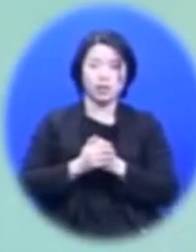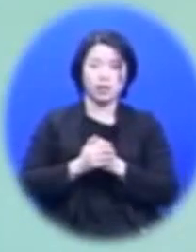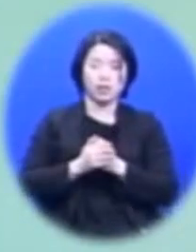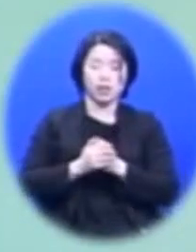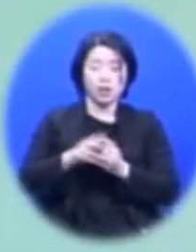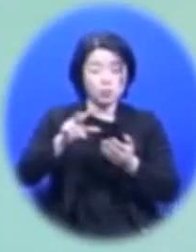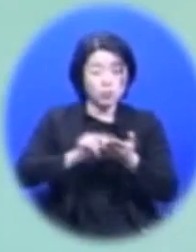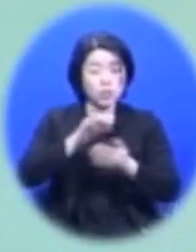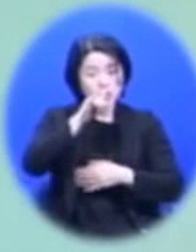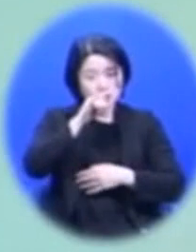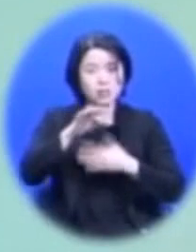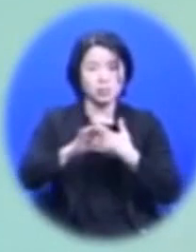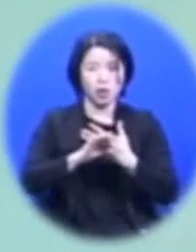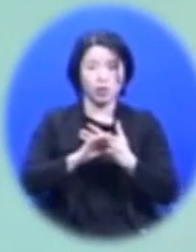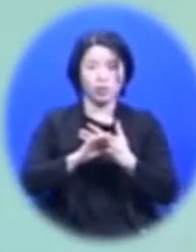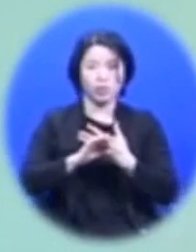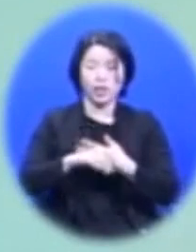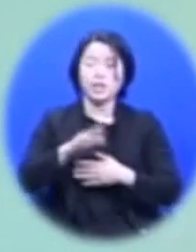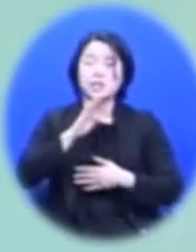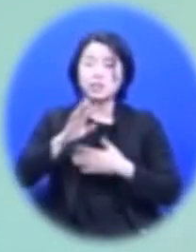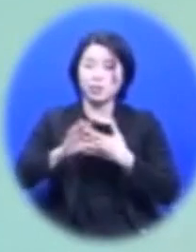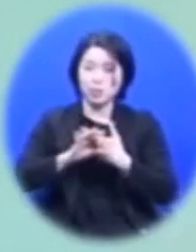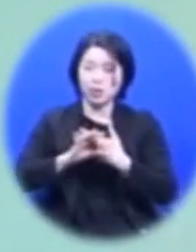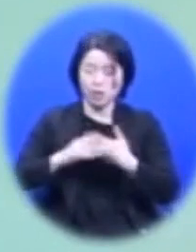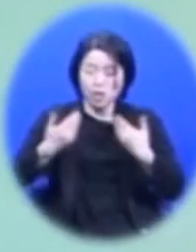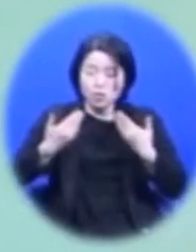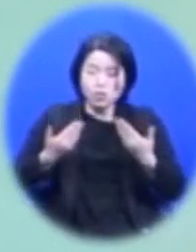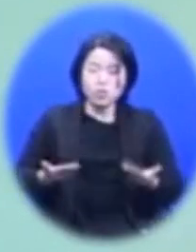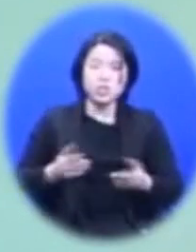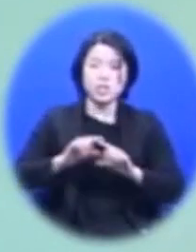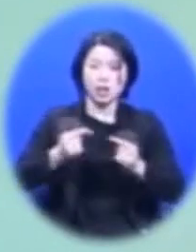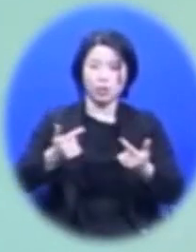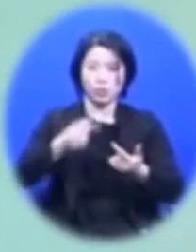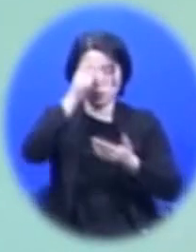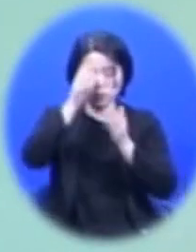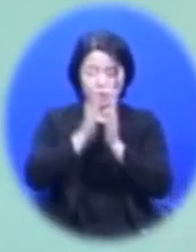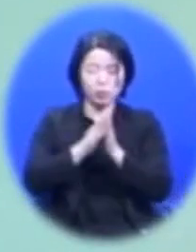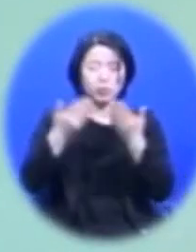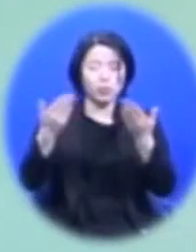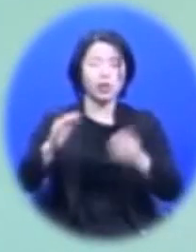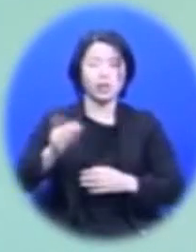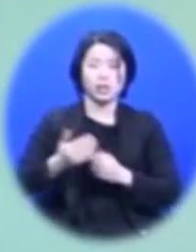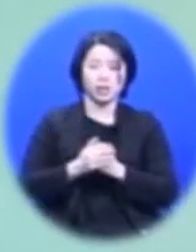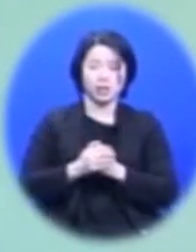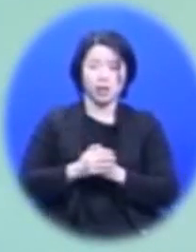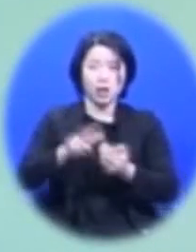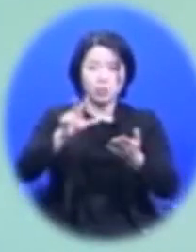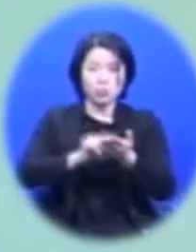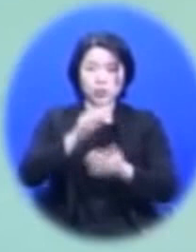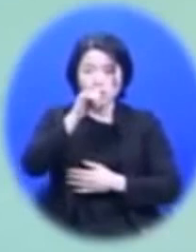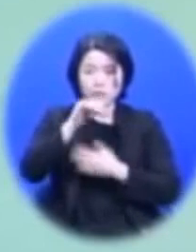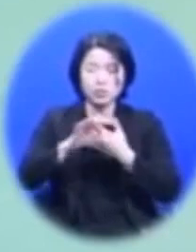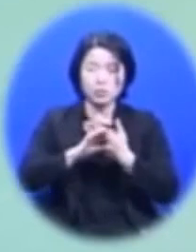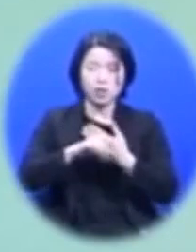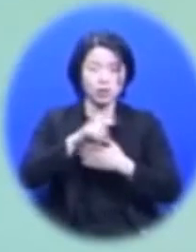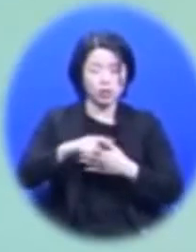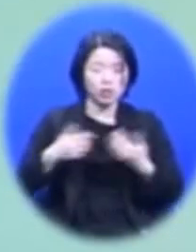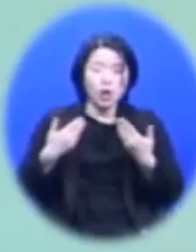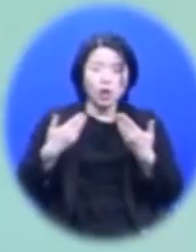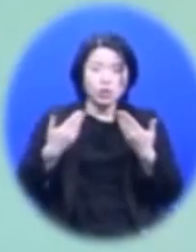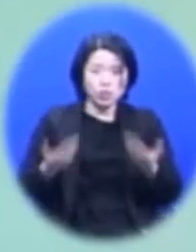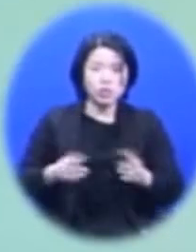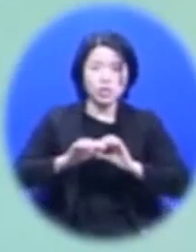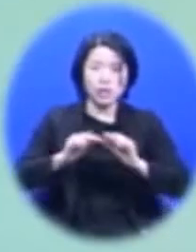문제가 있으면 그러면 쉬지 않고 기도해야 되는 거예요. 문제가 있으면 그거는 쉬지 않고 기도할